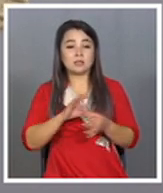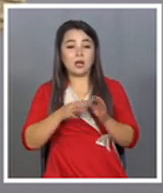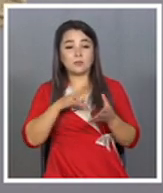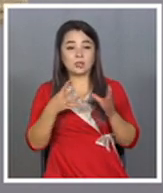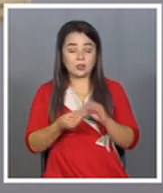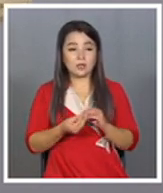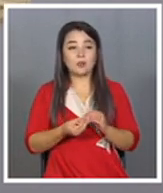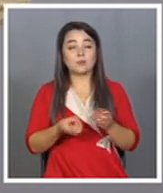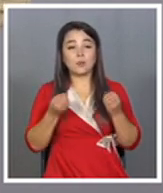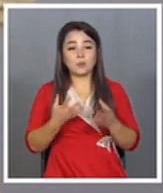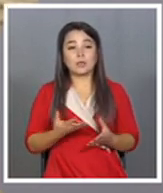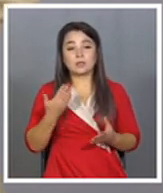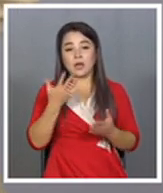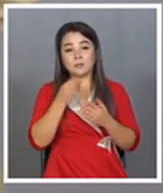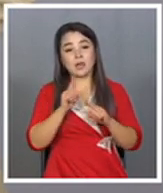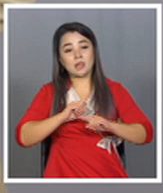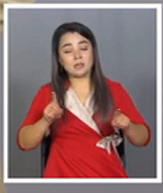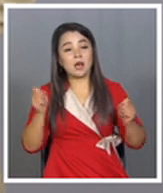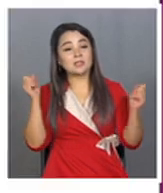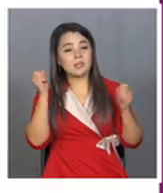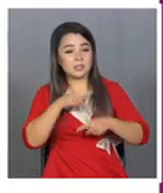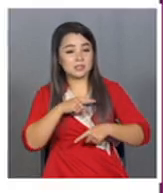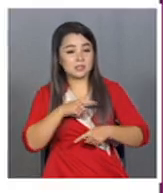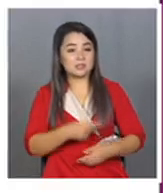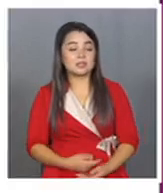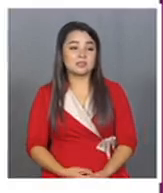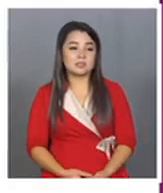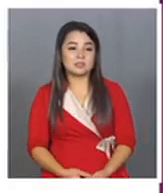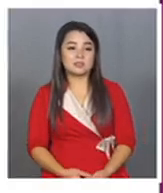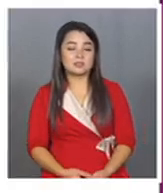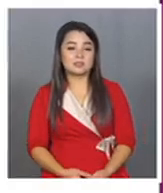мәтіннің көркемдік ерекшелігін анықтайсыз.